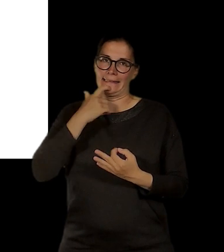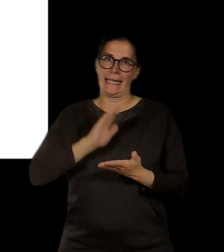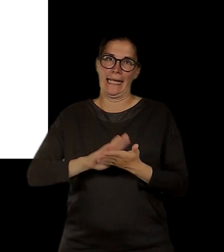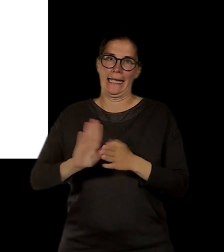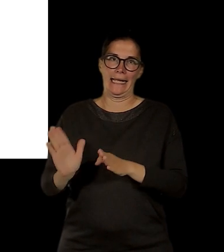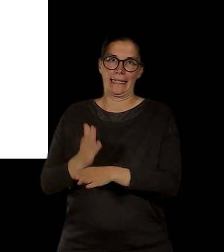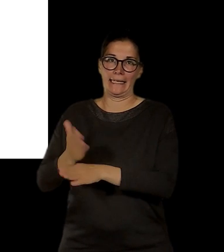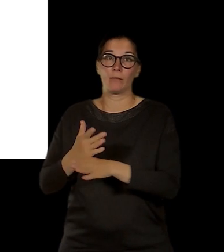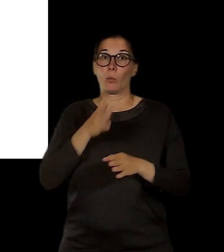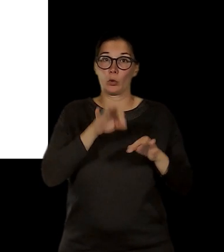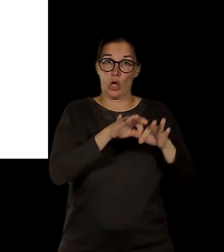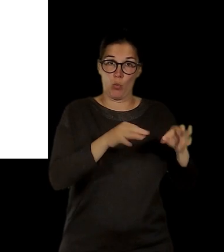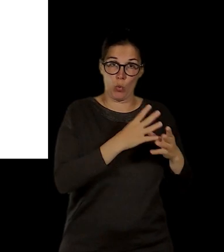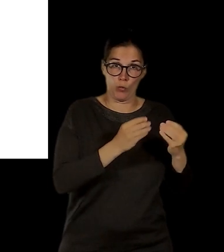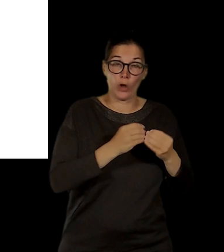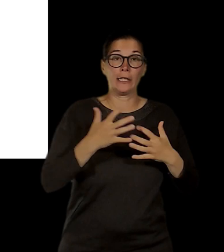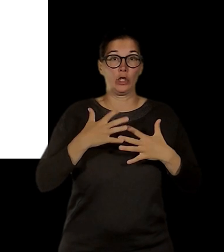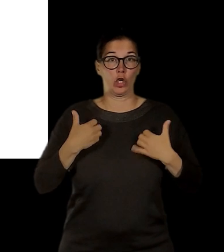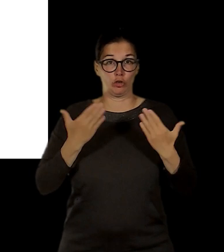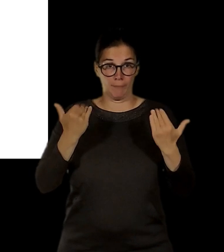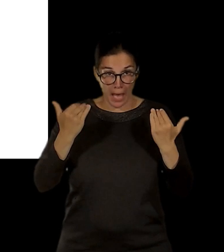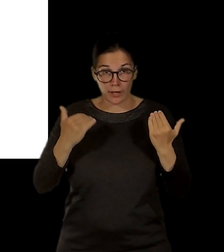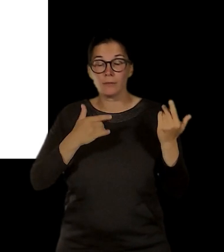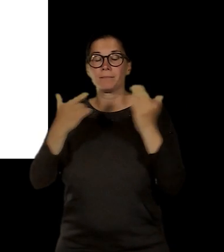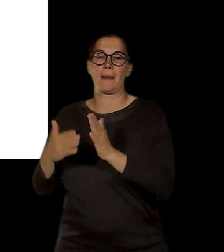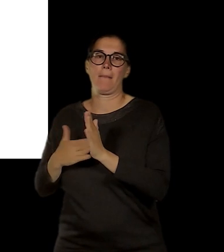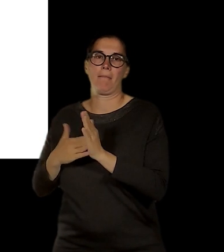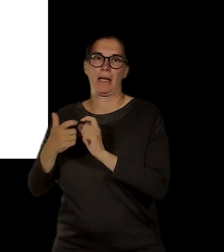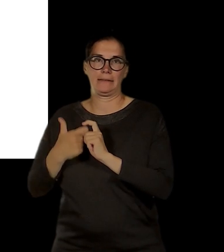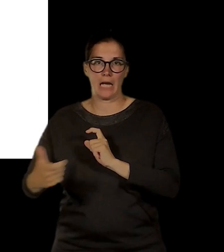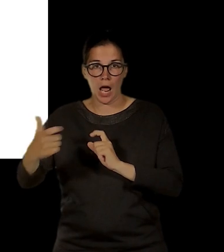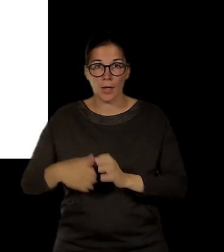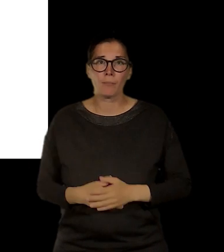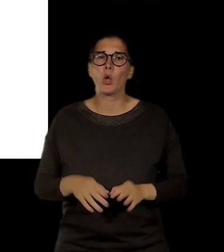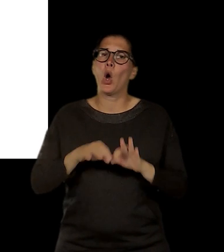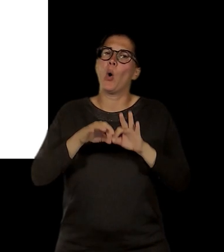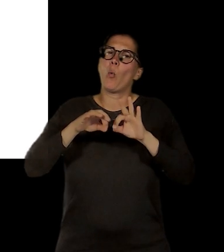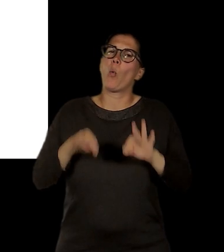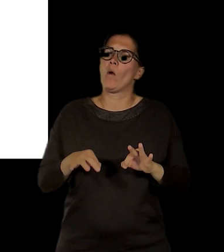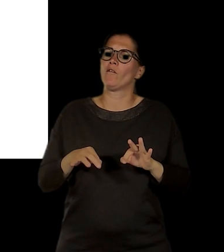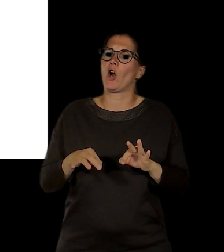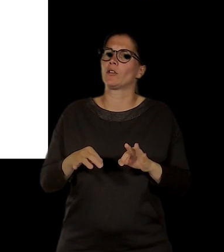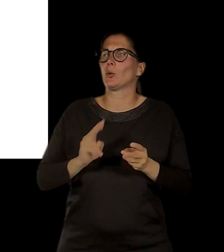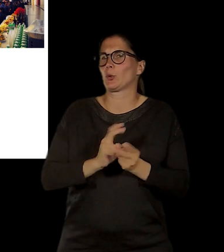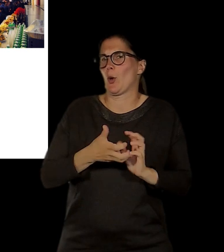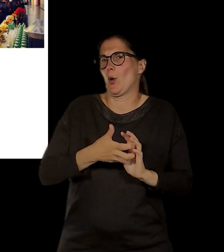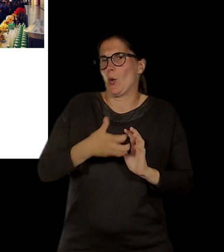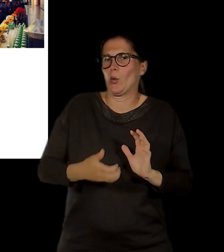Úvod, Těšnovský park a magistrála. V úvodu se zdržím maličko déle, než je možná pro